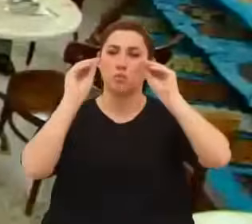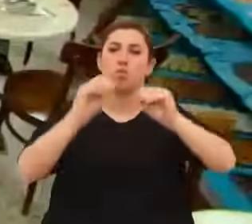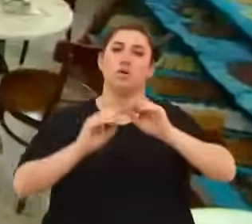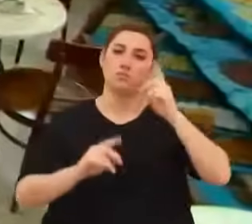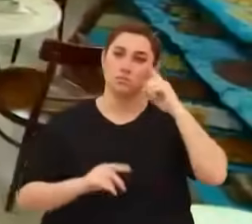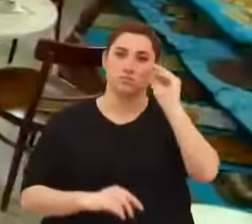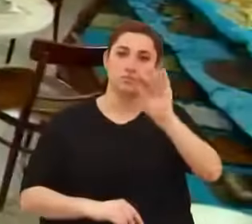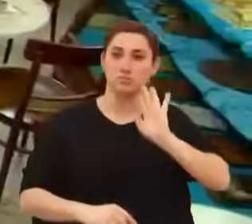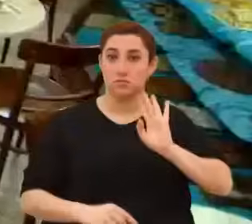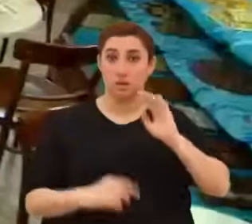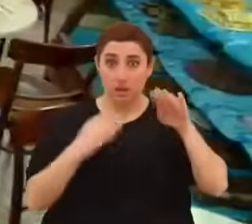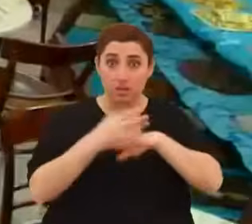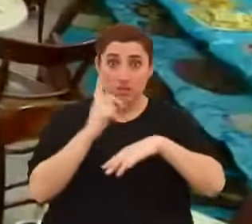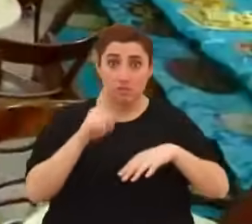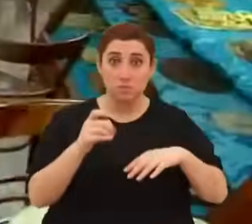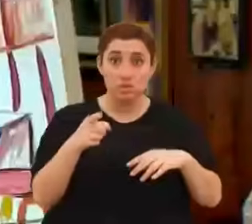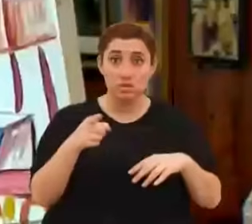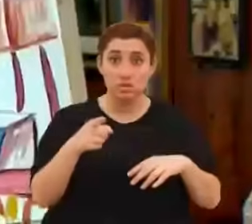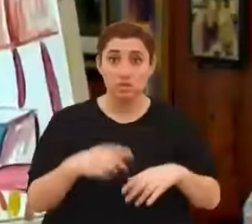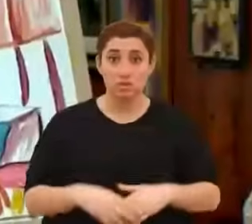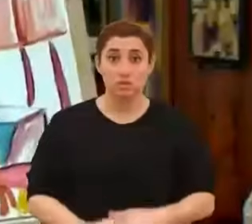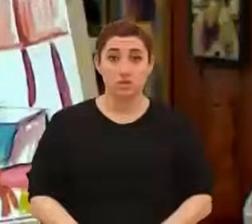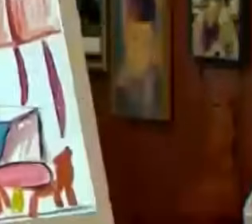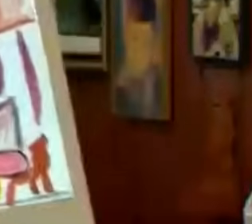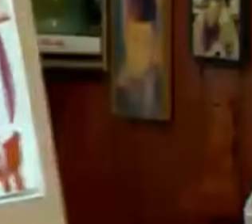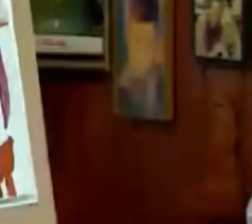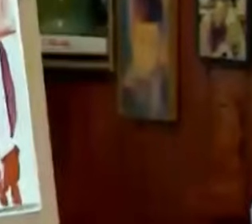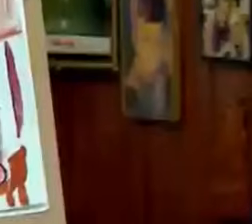önemli ya. Valla? Tabii tabii. Sahi mi? Sahi şokun etkisinde.